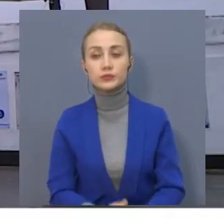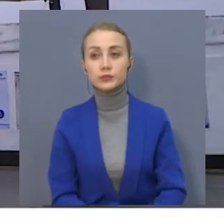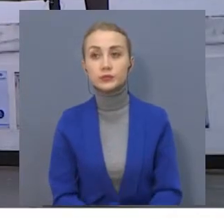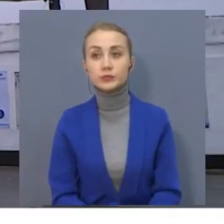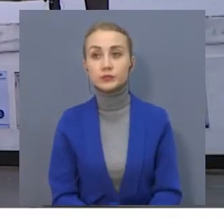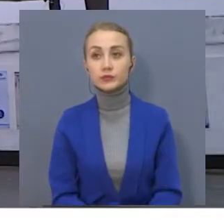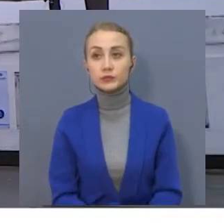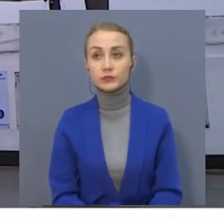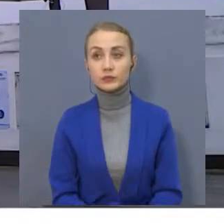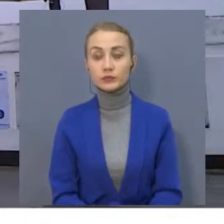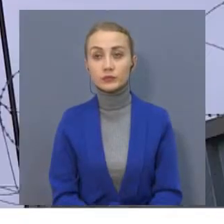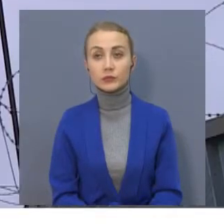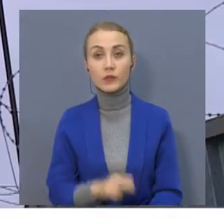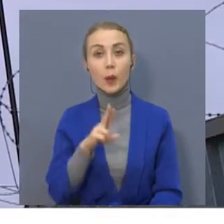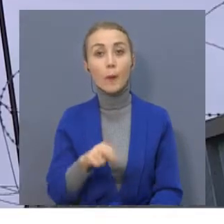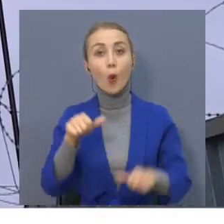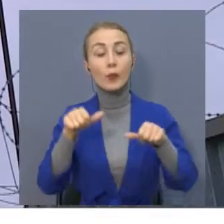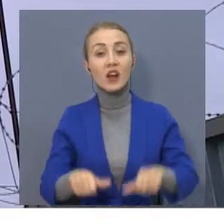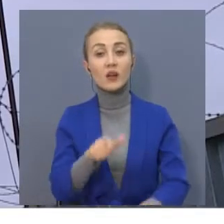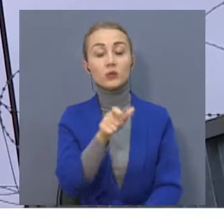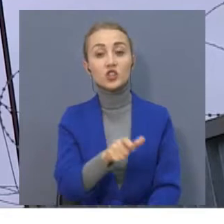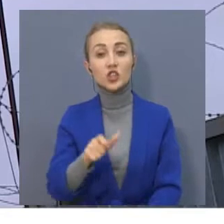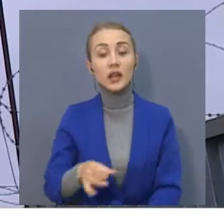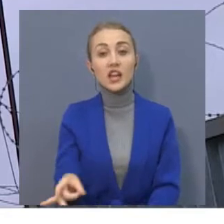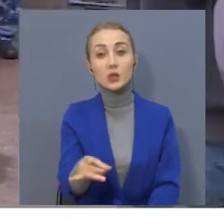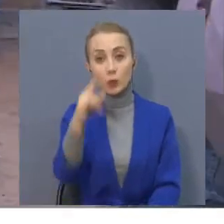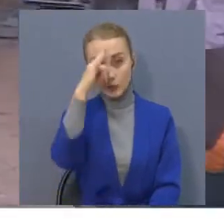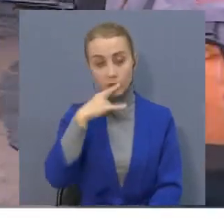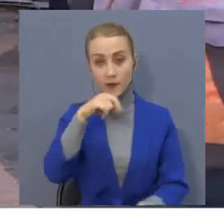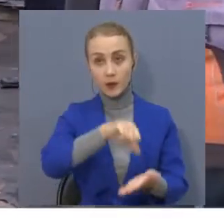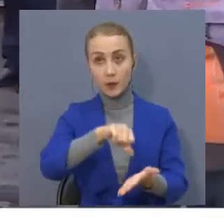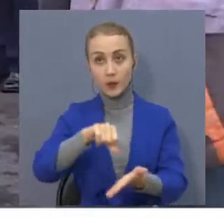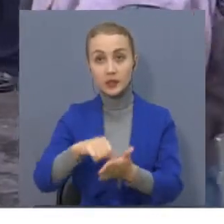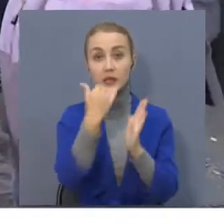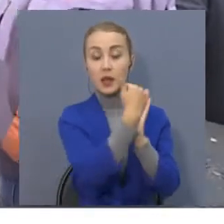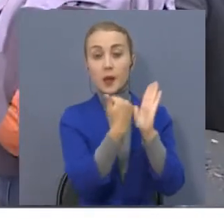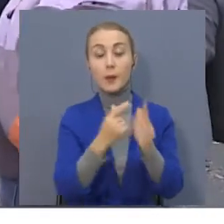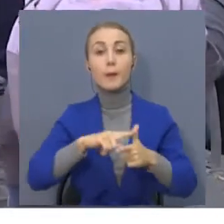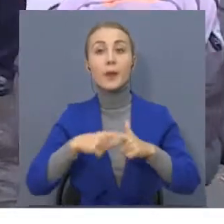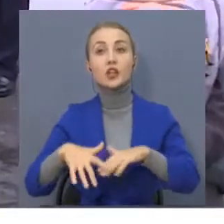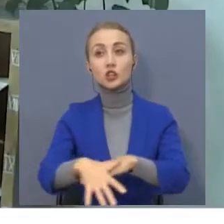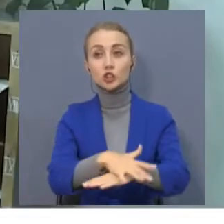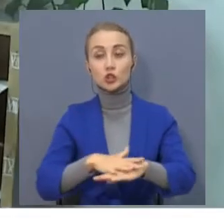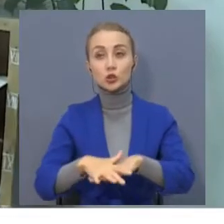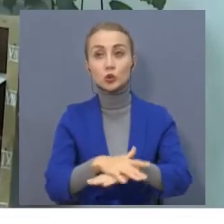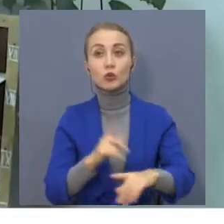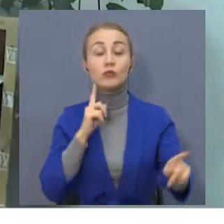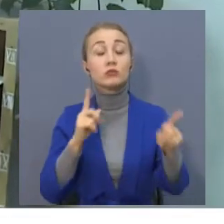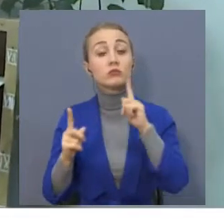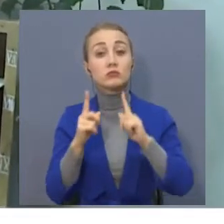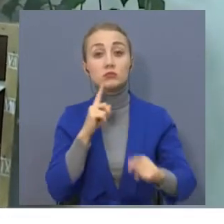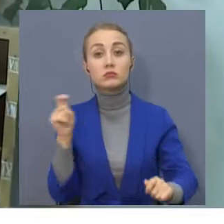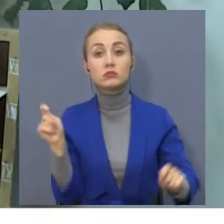Қазақстан Республикасындағы адам құқықтары бойынша уәкіл мен PRI халықаралық түрме реформасы бағдарламасының өкілдері Гранитный кентінде орналасқан